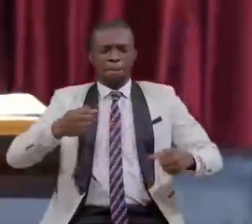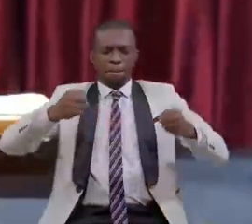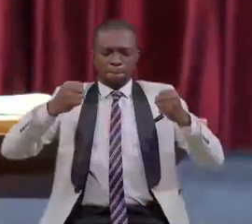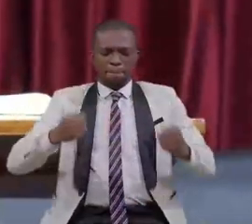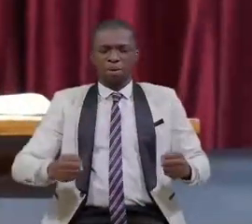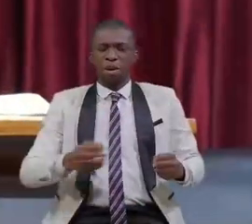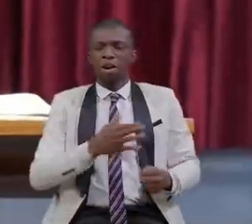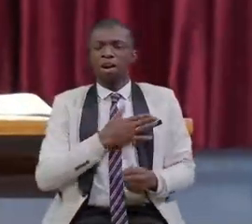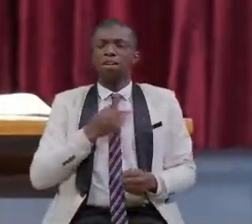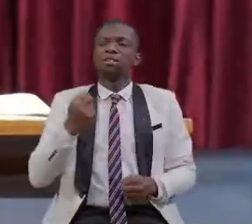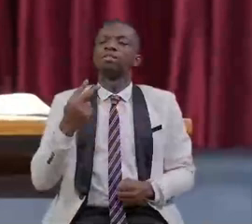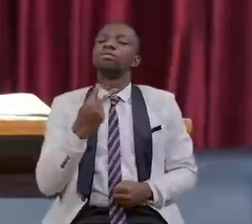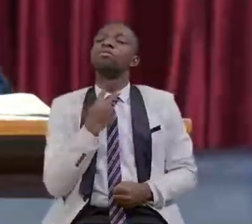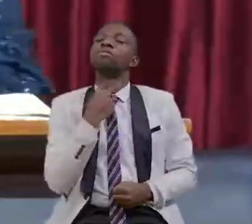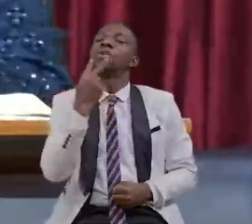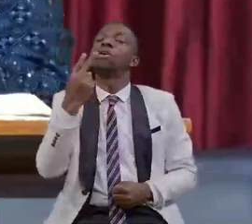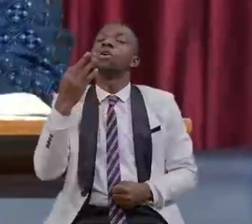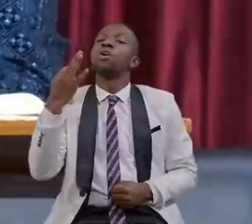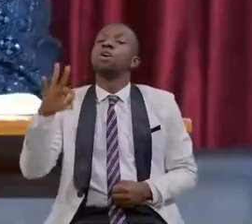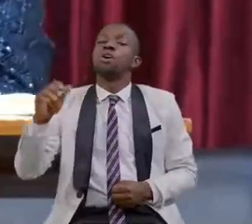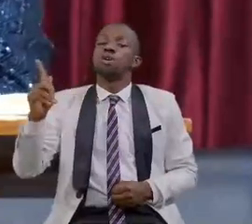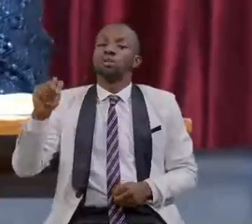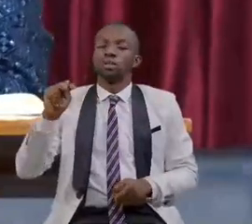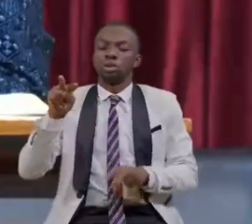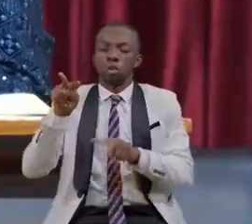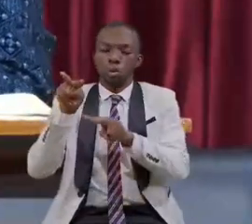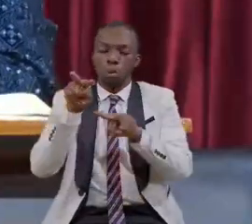Et la voix des sentinelles venant du ciel.